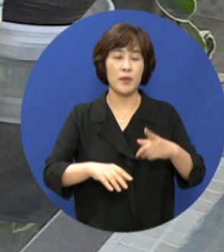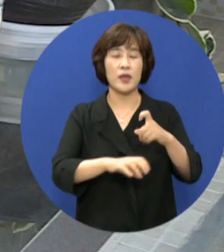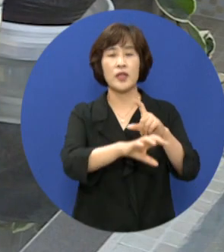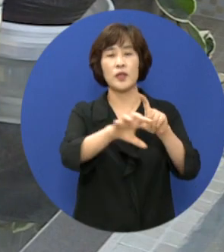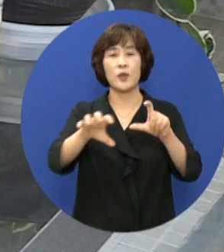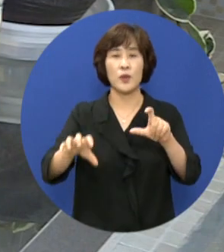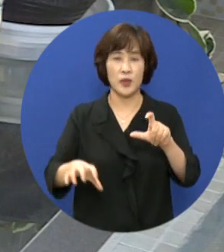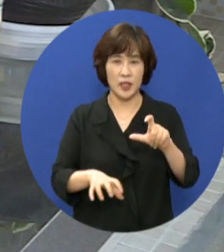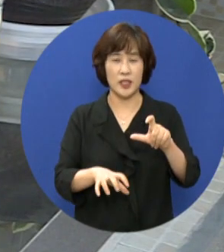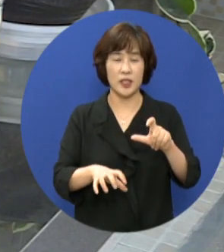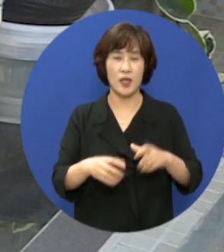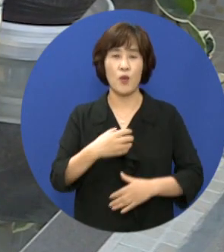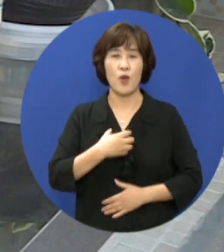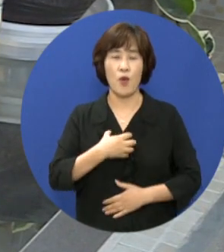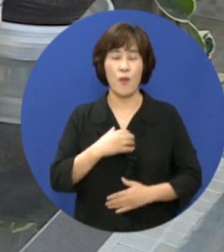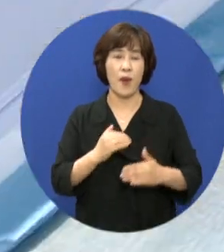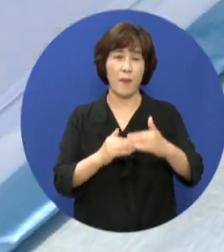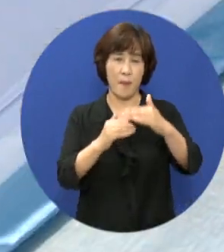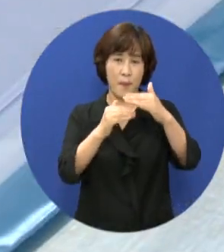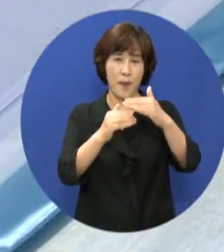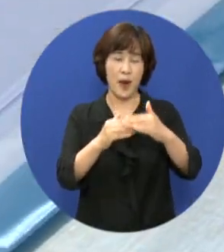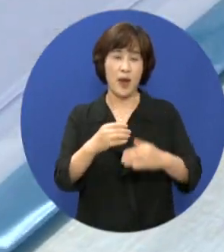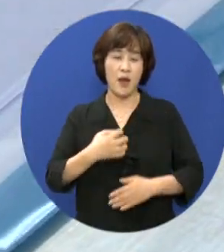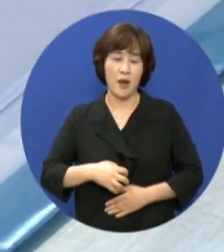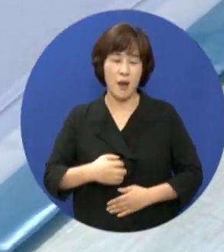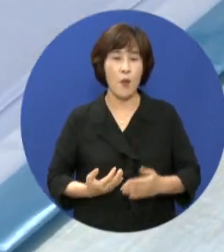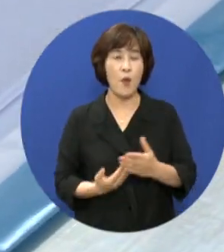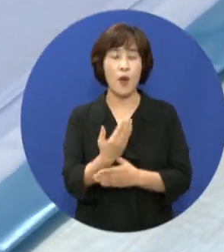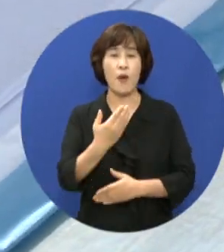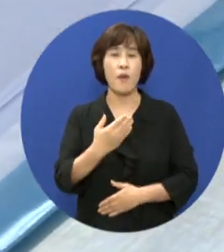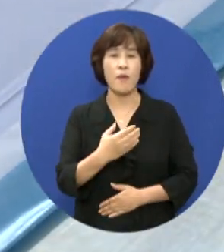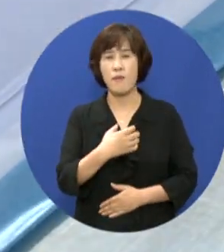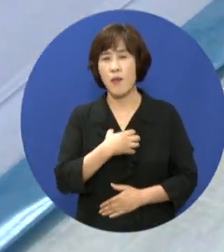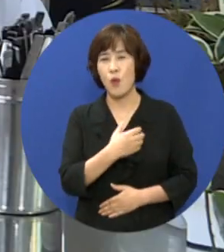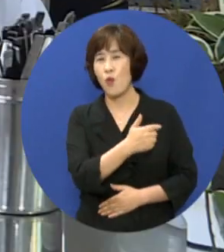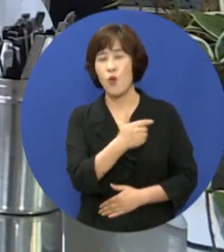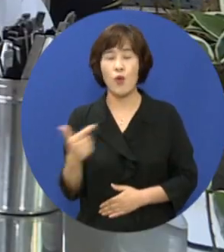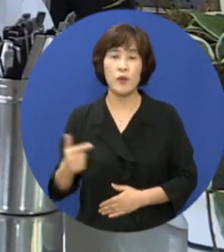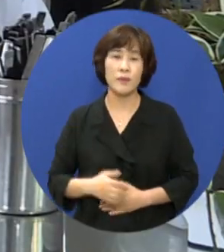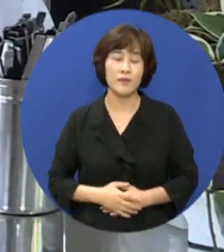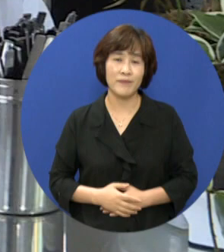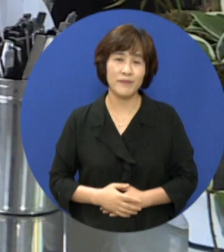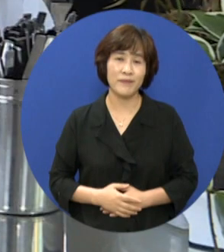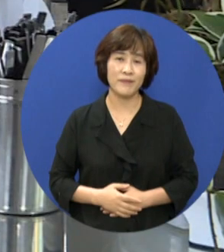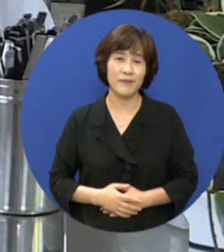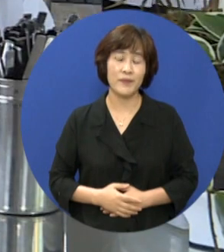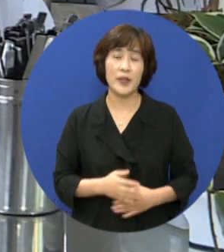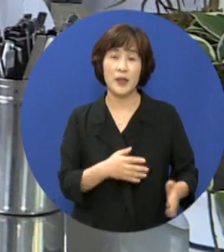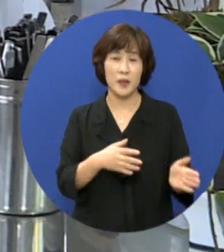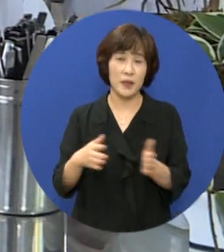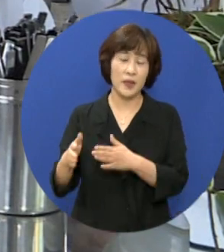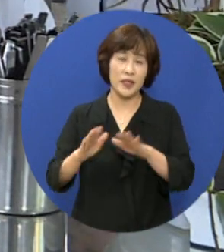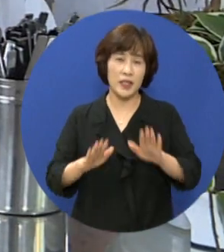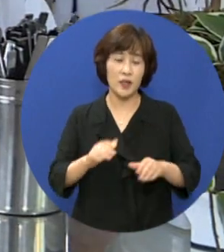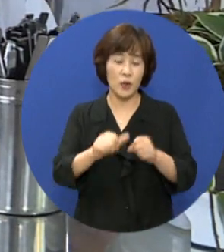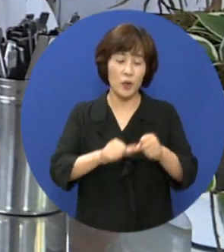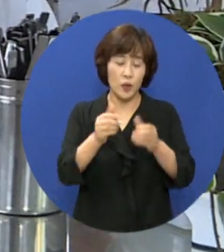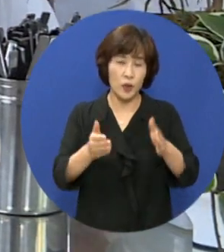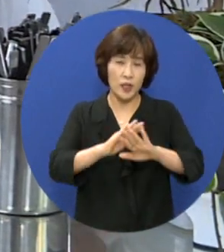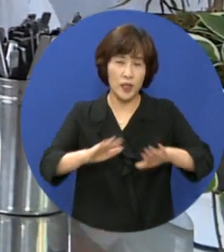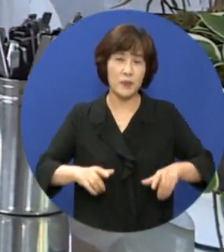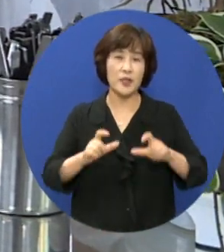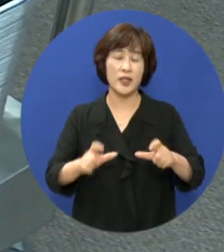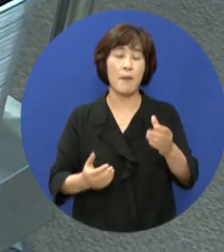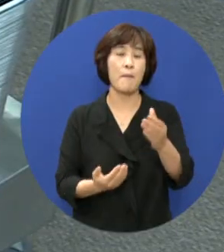15개 시 군이 위험 단계로 식중독 발생 가능성이 매우 클 것으로 나타났습니다 한편 최근 5년 동안